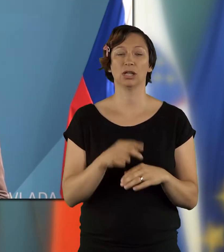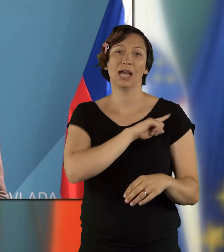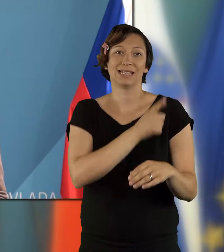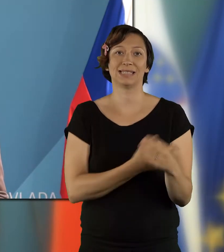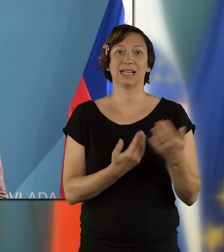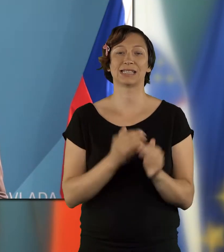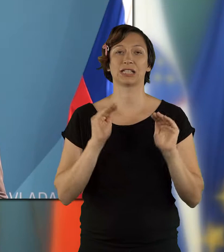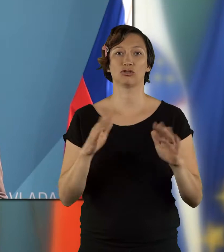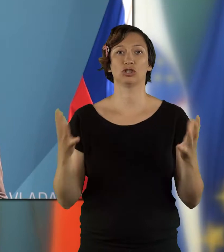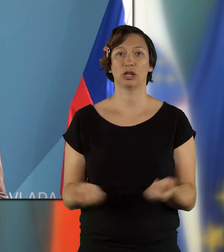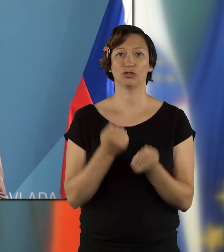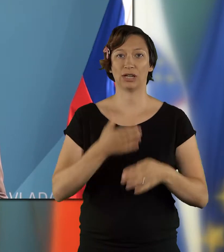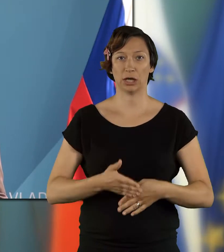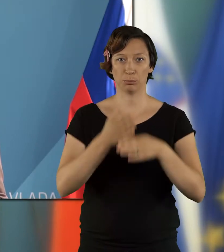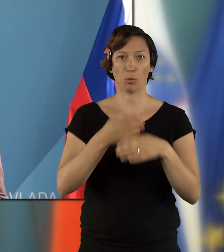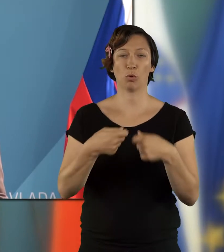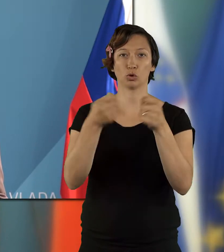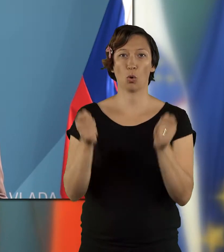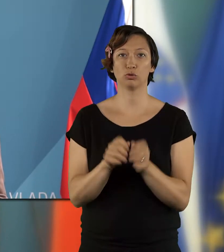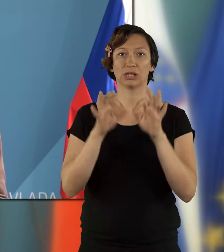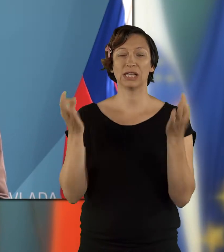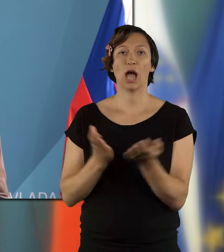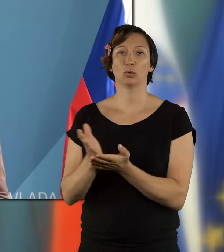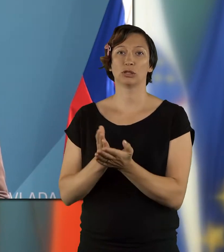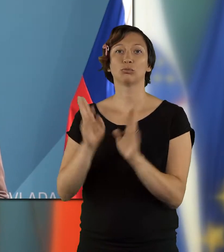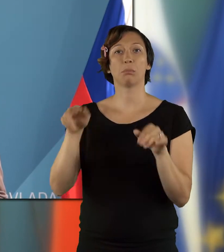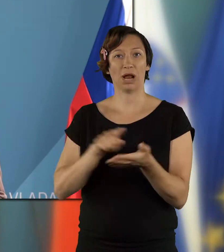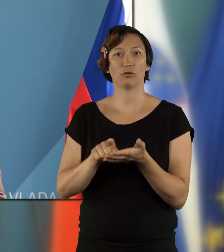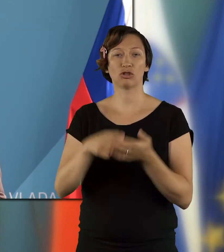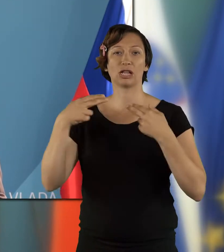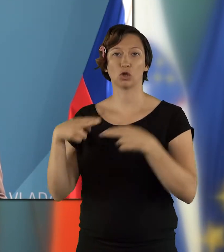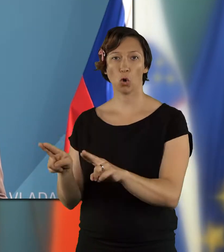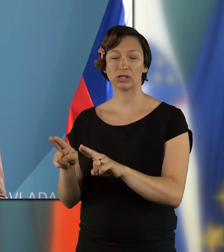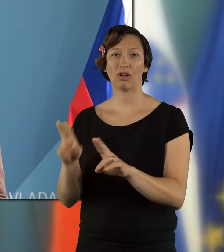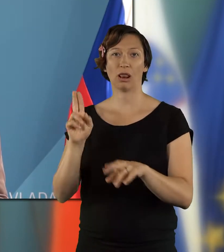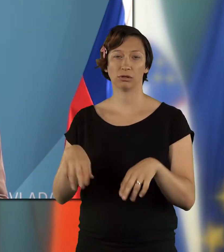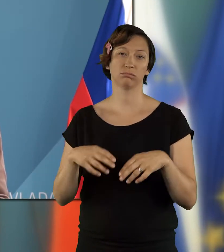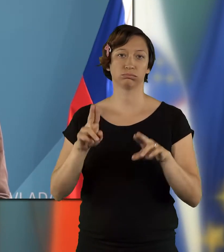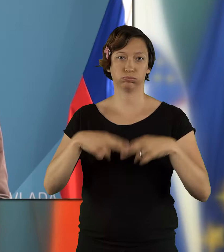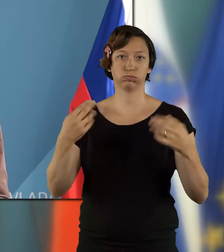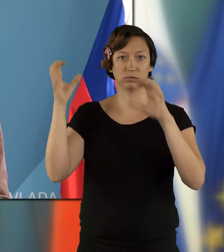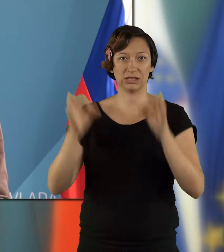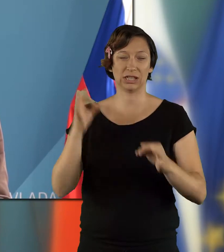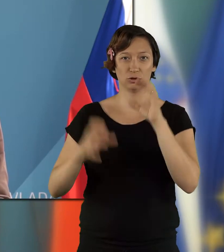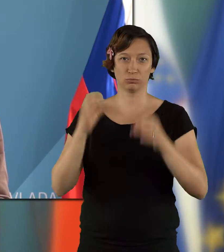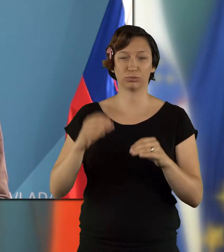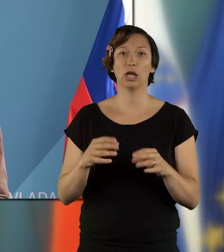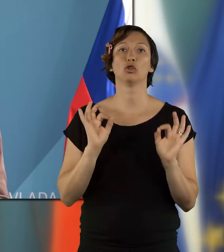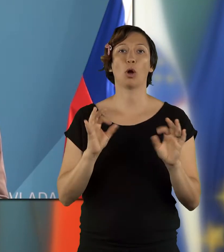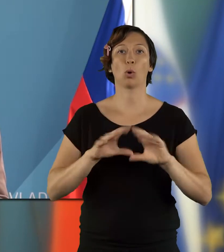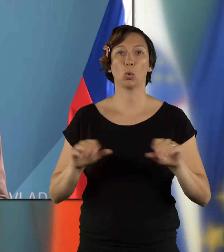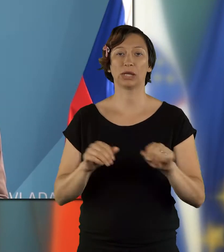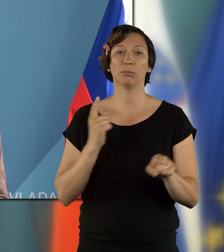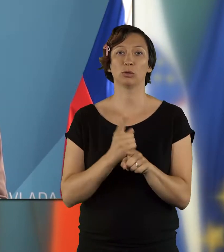sile za zaščito, reševanje in pomoč občine, javne službe se pravočasno odzvale na nesrečo, z učinkovitim ukrepanjem